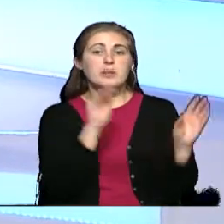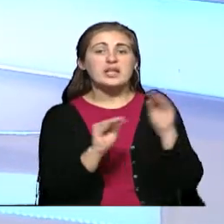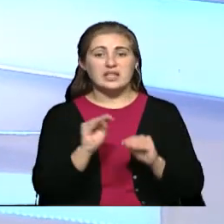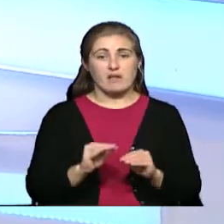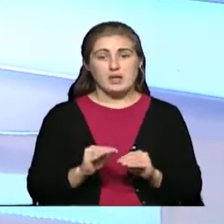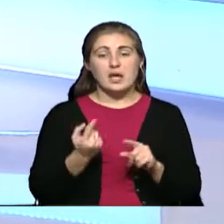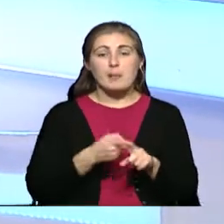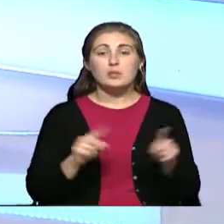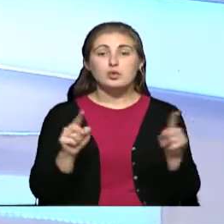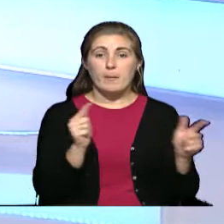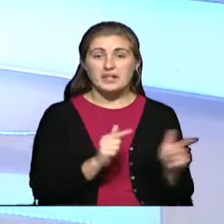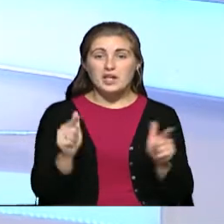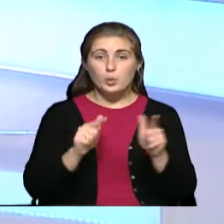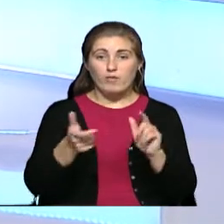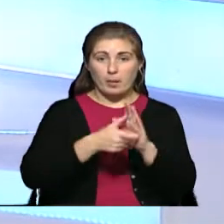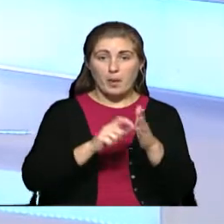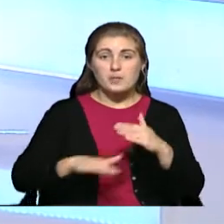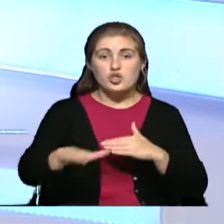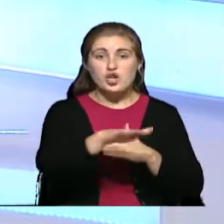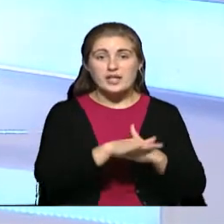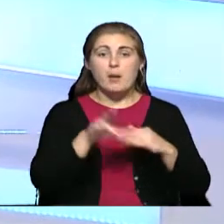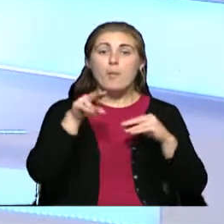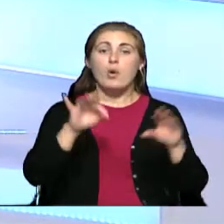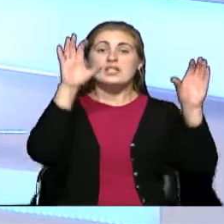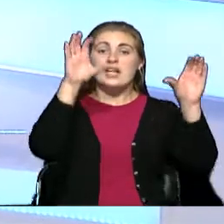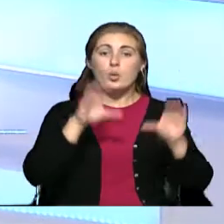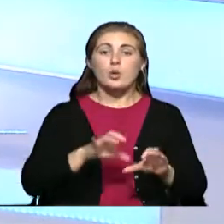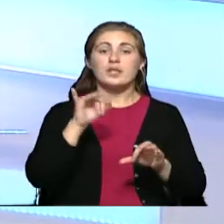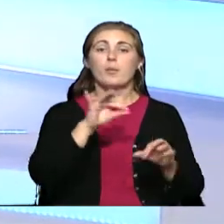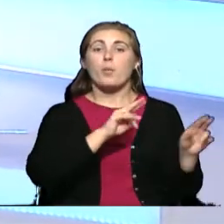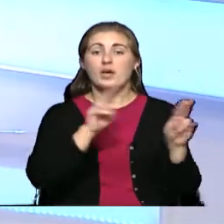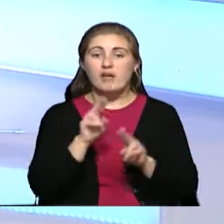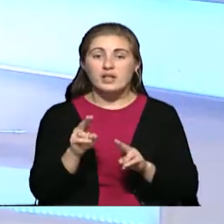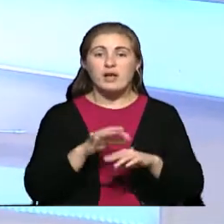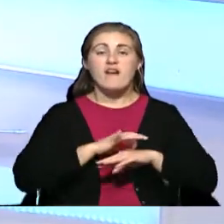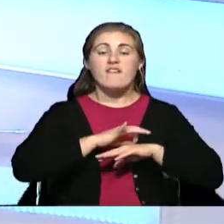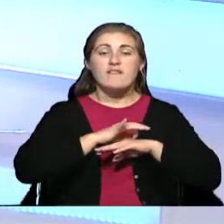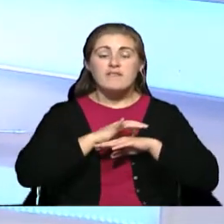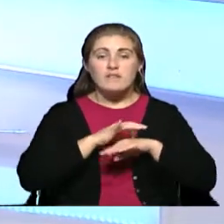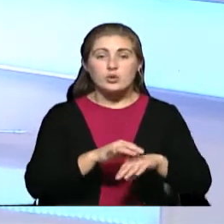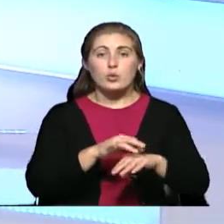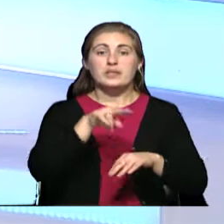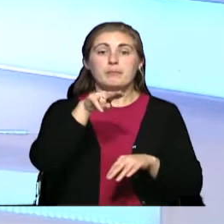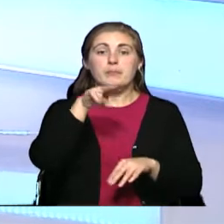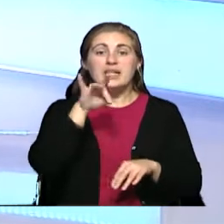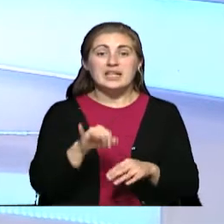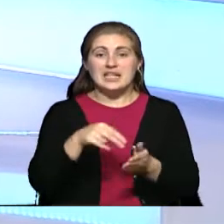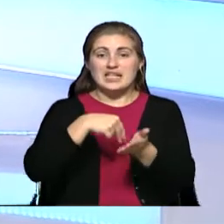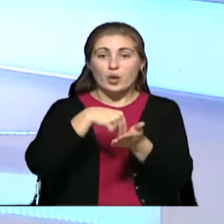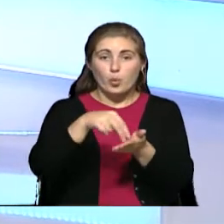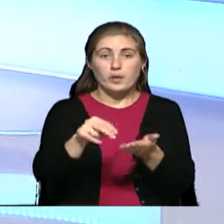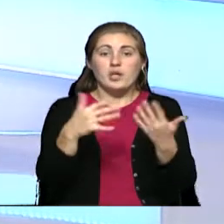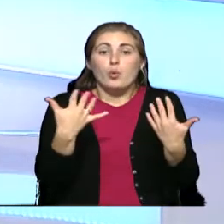что подготовка помещений по закону и по правилам тоже требует времени. Ведется при закупленном